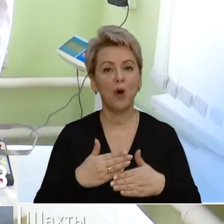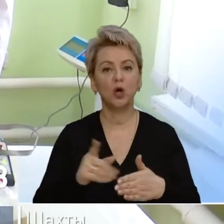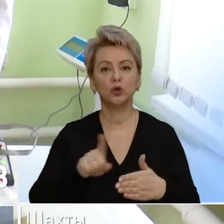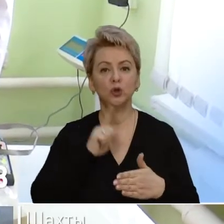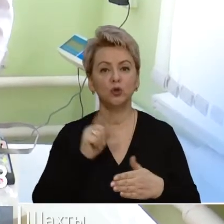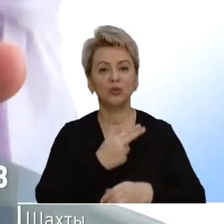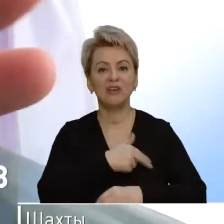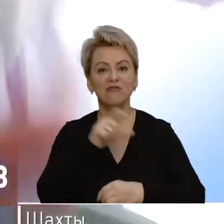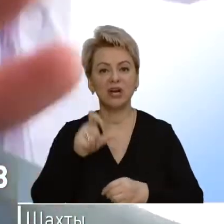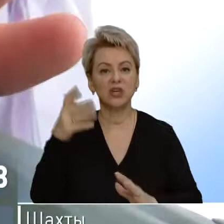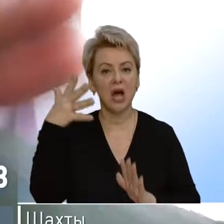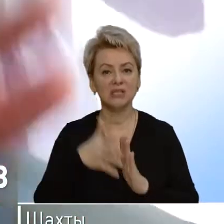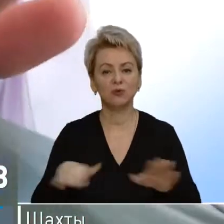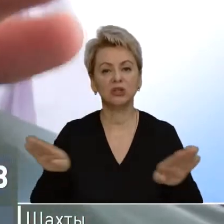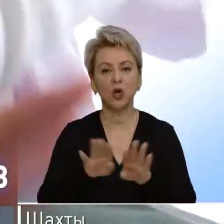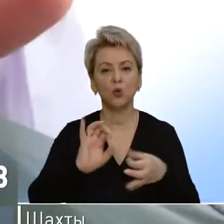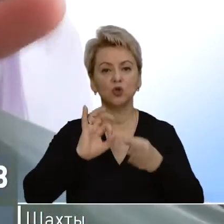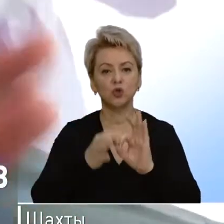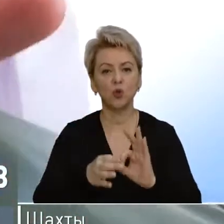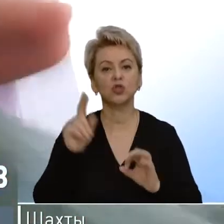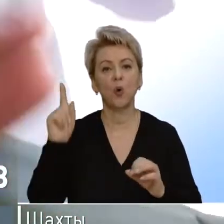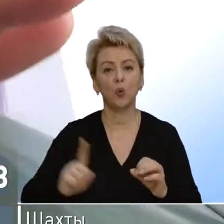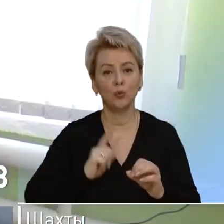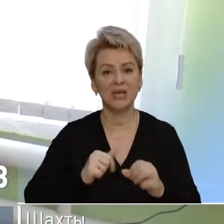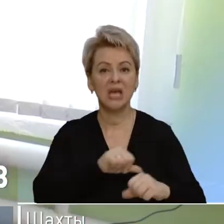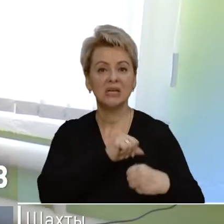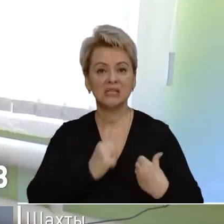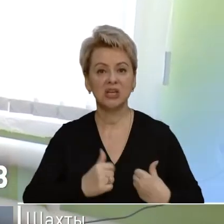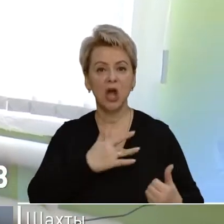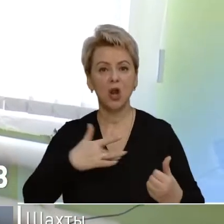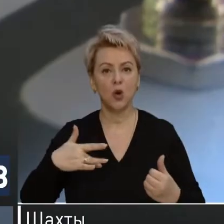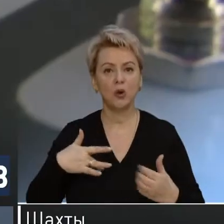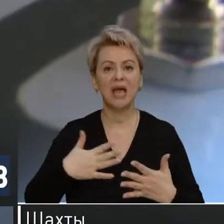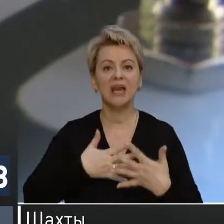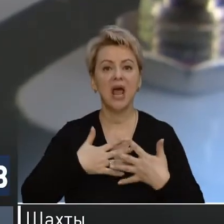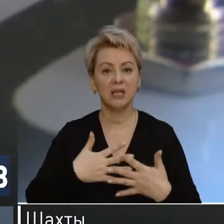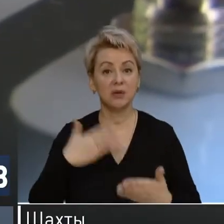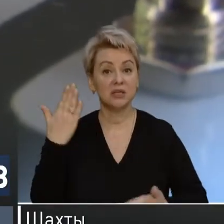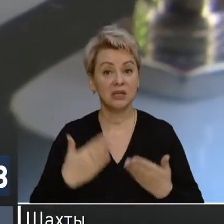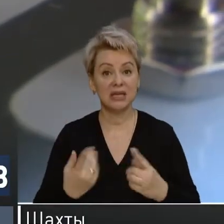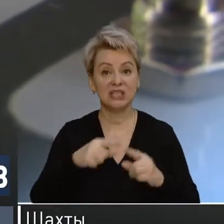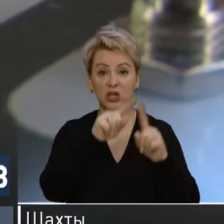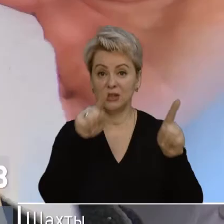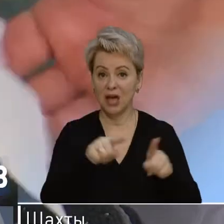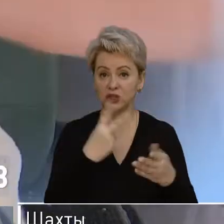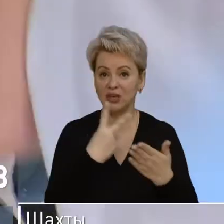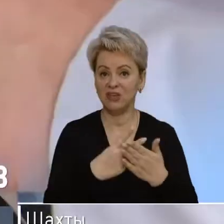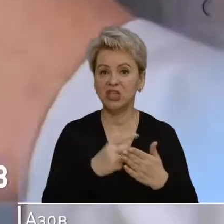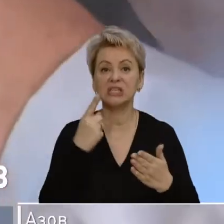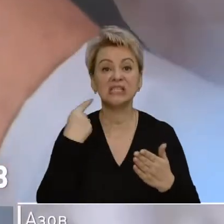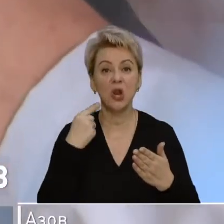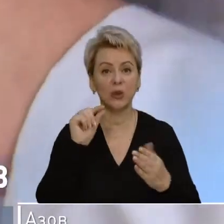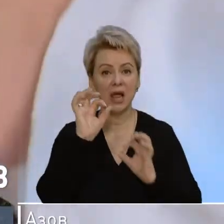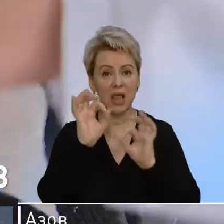юным фельдшерам освоить такое сложное и нужное умение, как сердечно-легочная реанимация. Если на датчике загораются зеленые